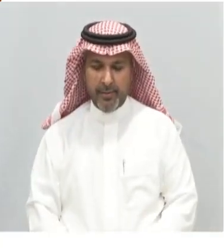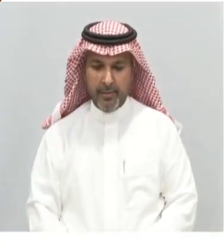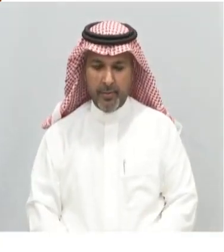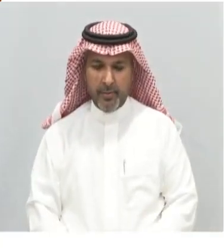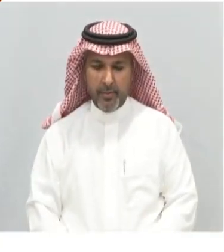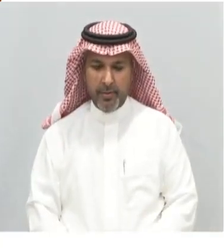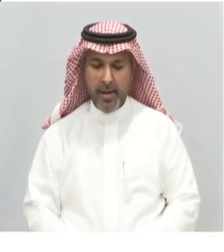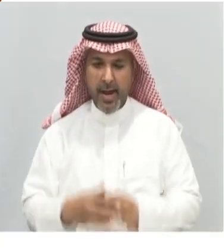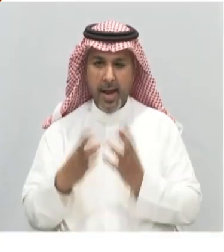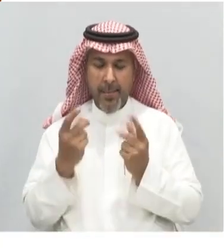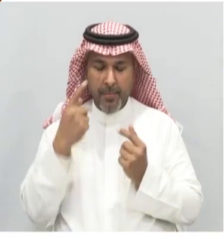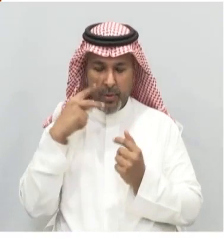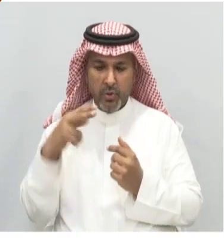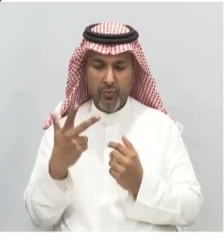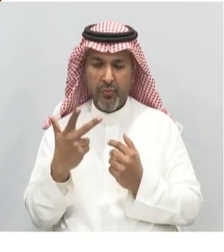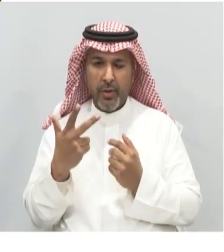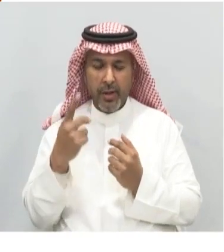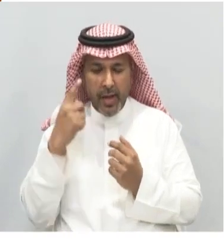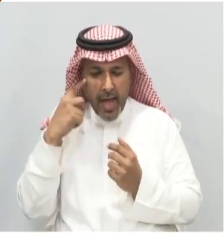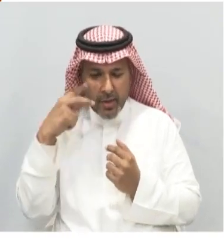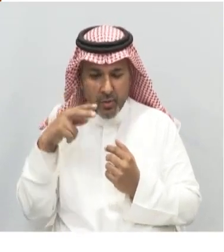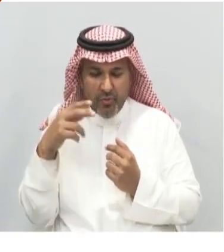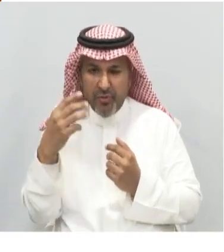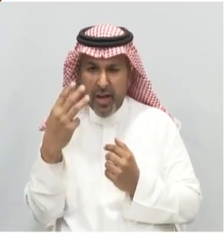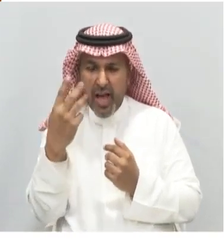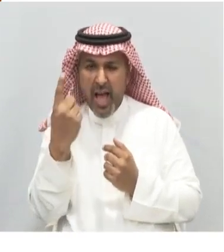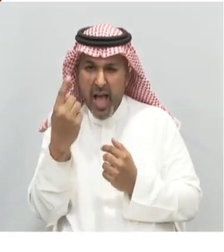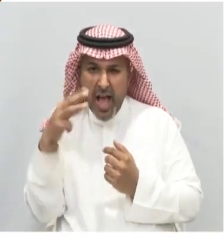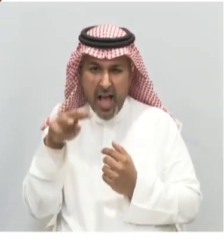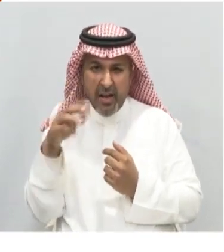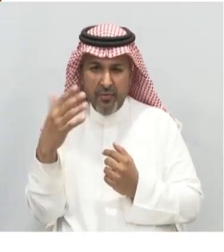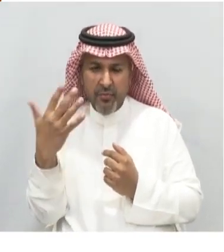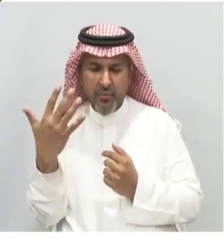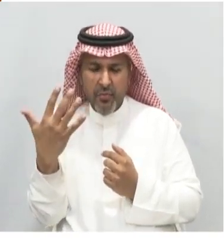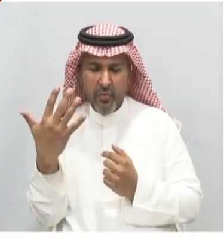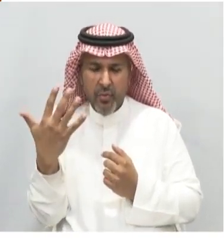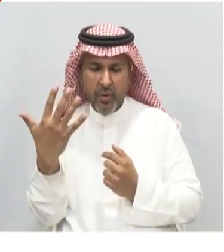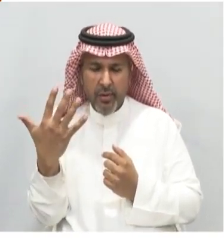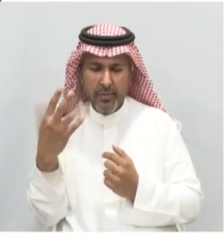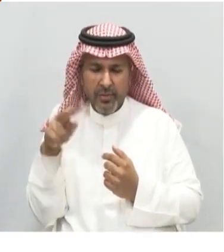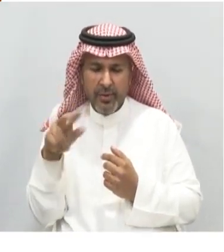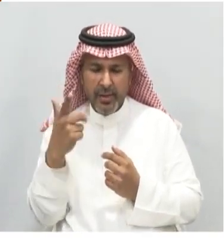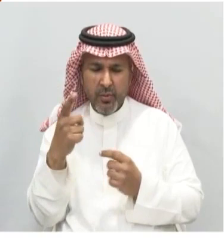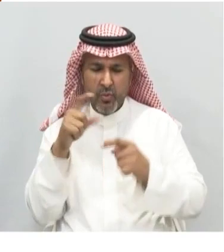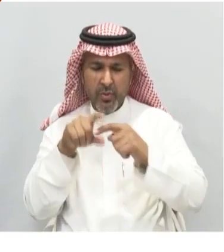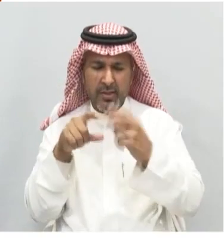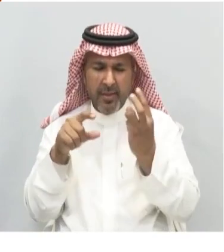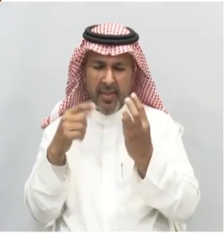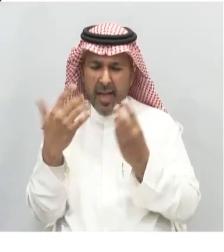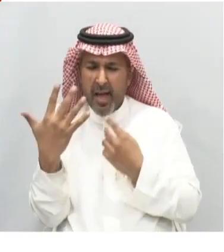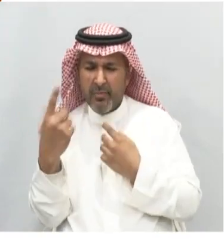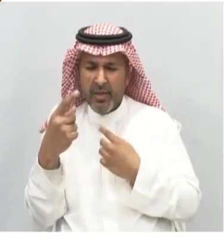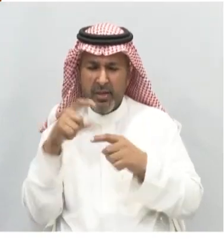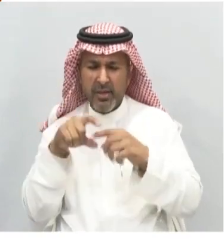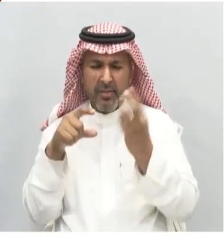مباشره نستطيع ان نستعمل ونحدد الحقيقه الاساسيه هنا 15 تقسيم 3 نستطيع ان